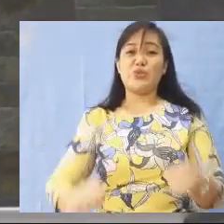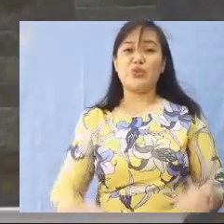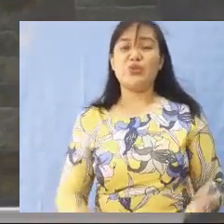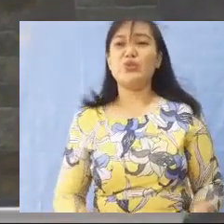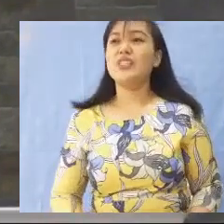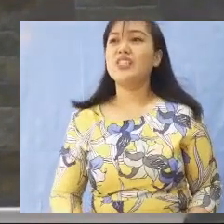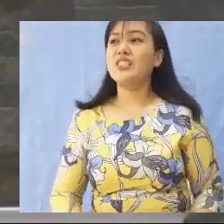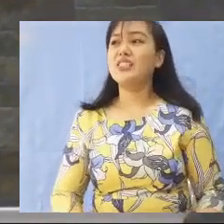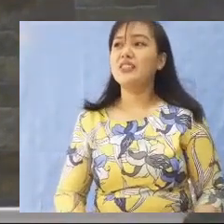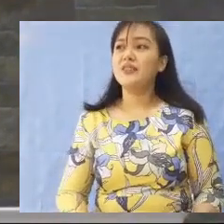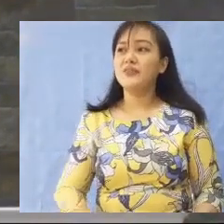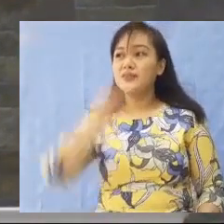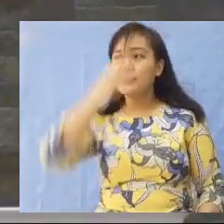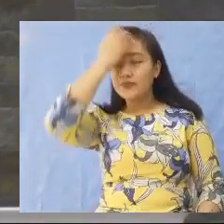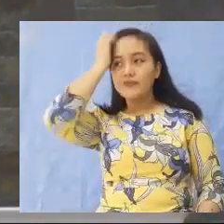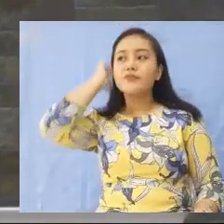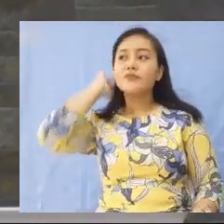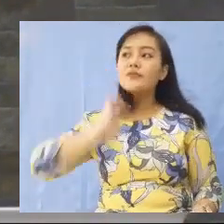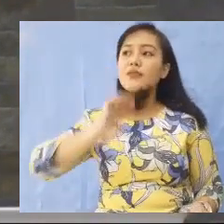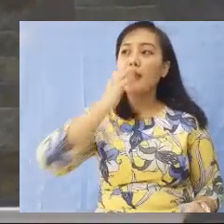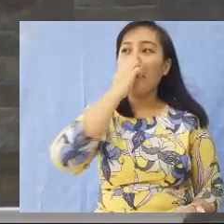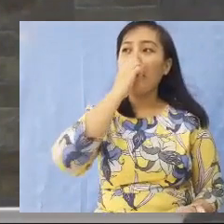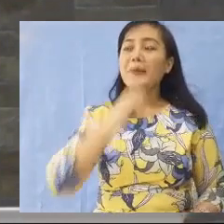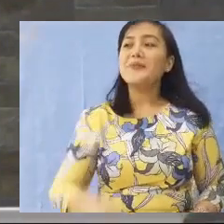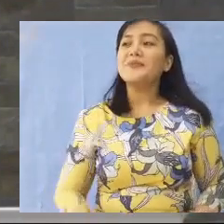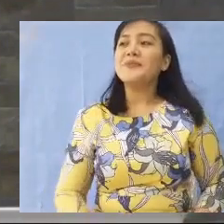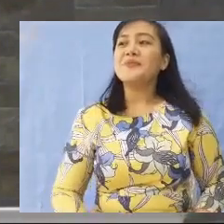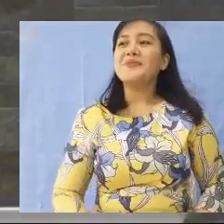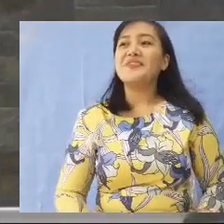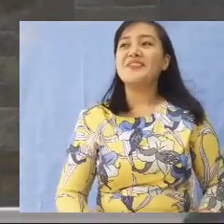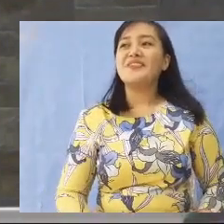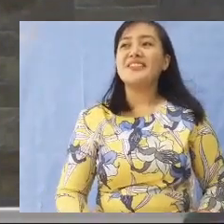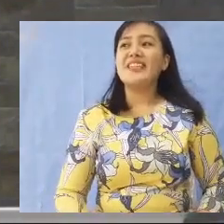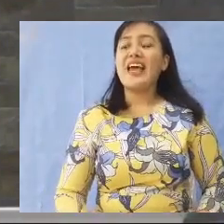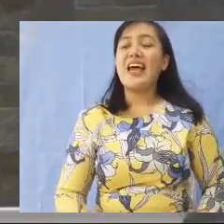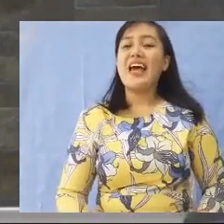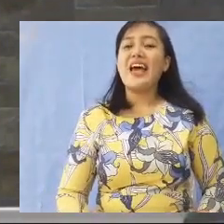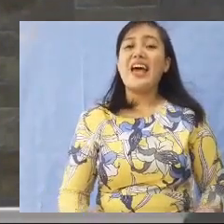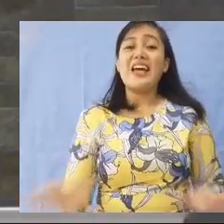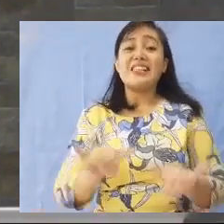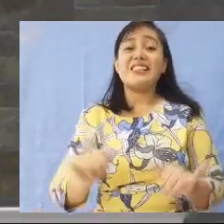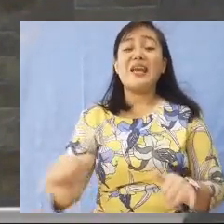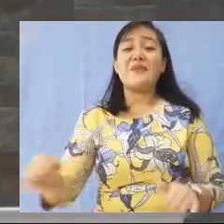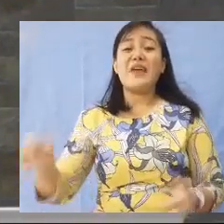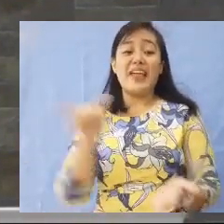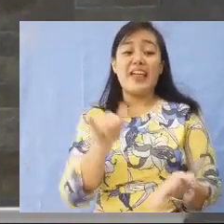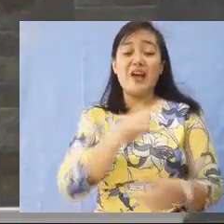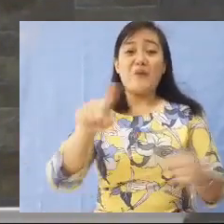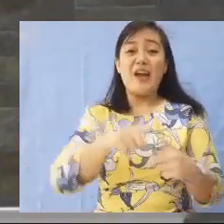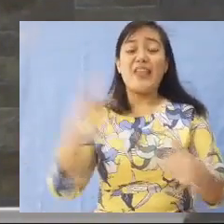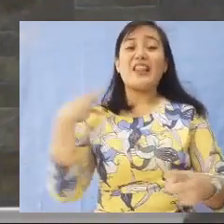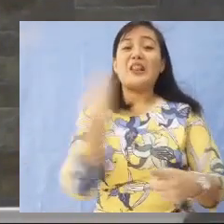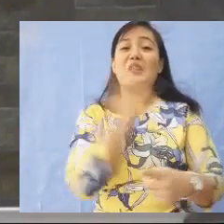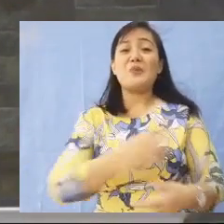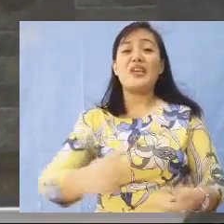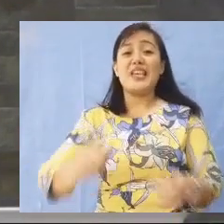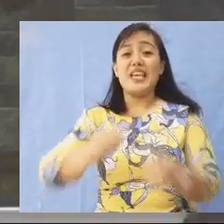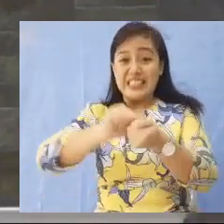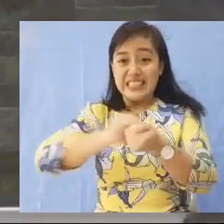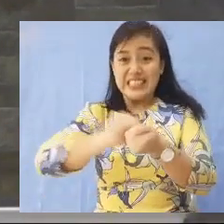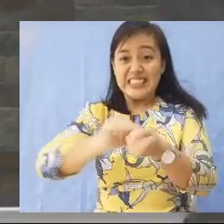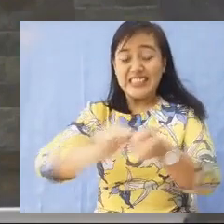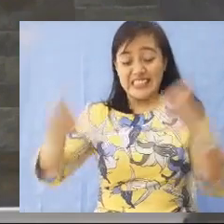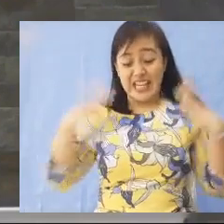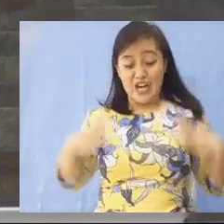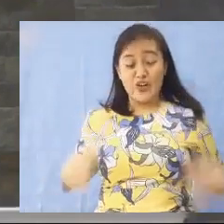na, dahil masakit na yung daliri mo, dito mo na kinukusot. Gas-gas na rin to. Hanggang umabot na dito, dito ka na magkusot. Kasi puro